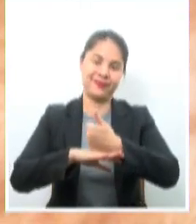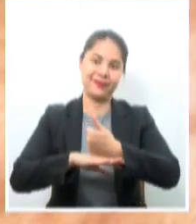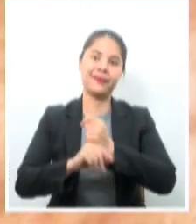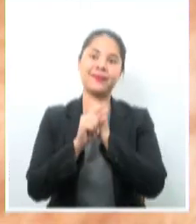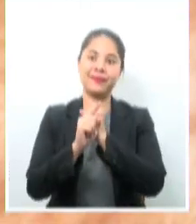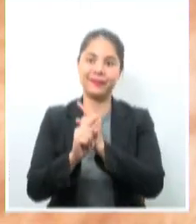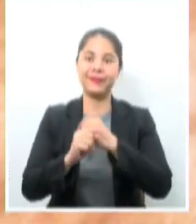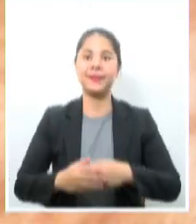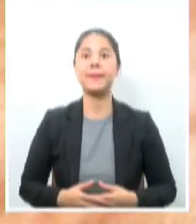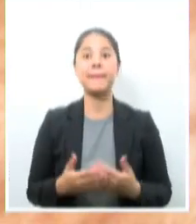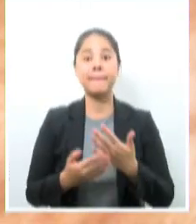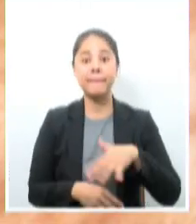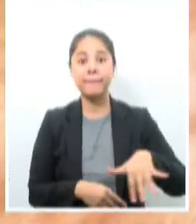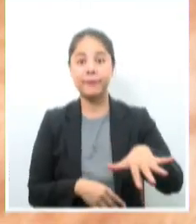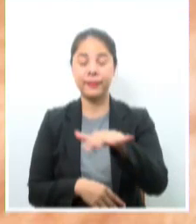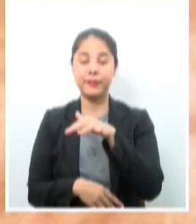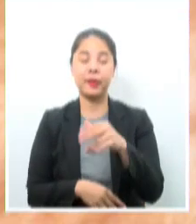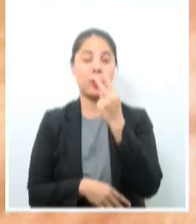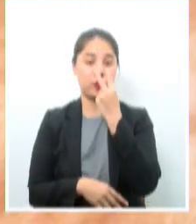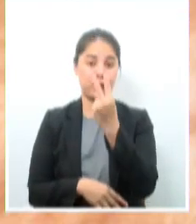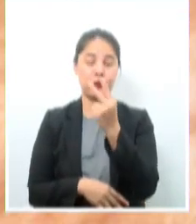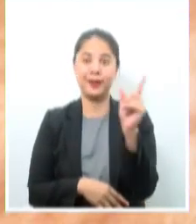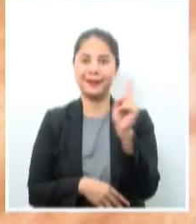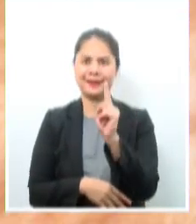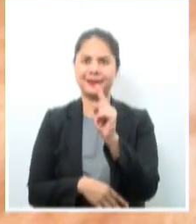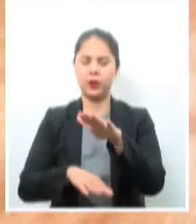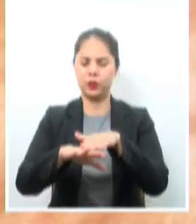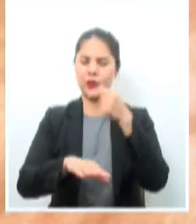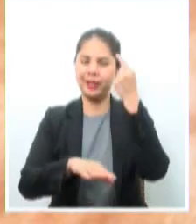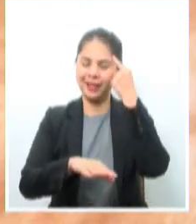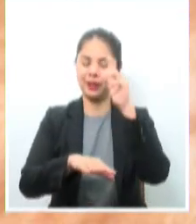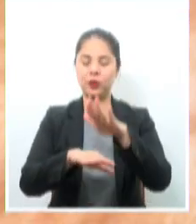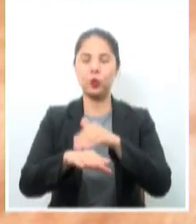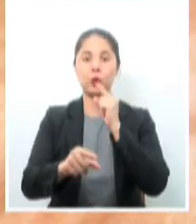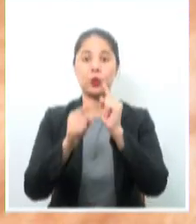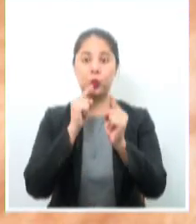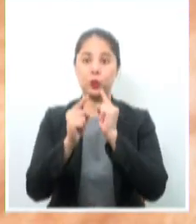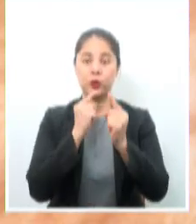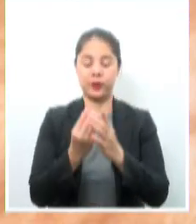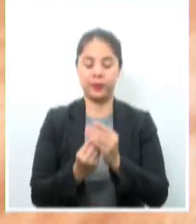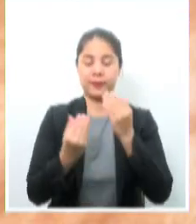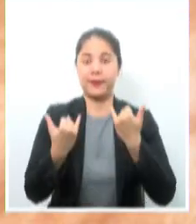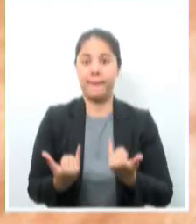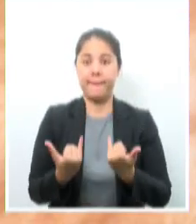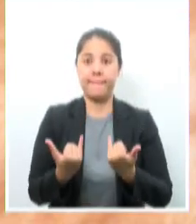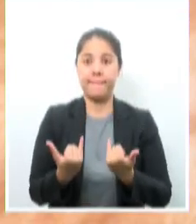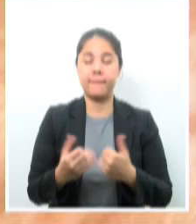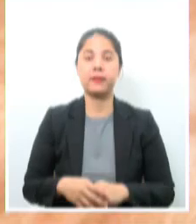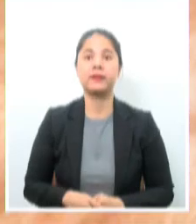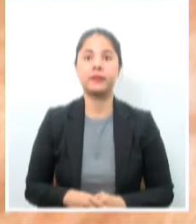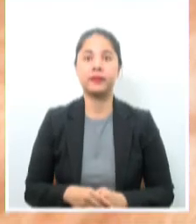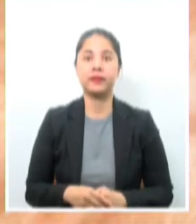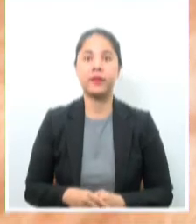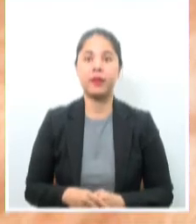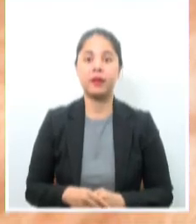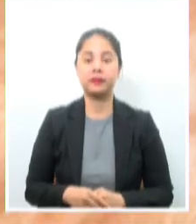ค่ะท่านผู้ชมคะเราไปต่อกันนะคะกับช่วงชวนคิดชวนคุยค่ะสัปดาห์นี้เนี่ยทางรายการของเรานะคะก็จ